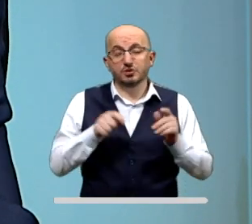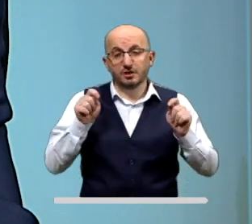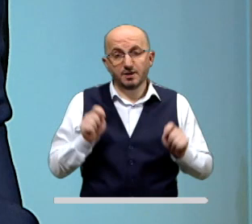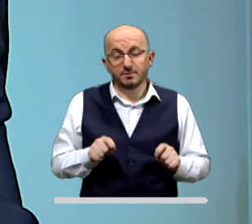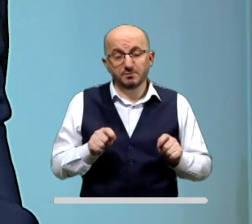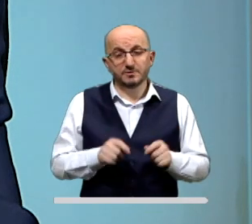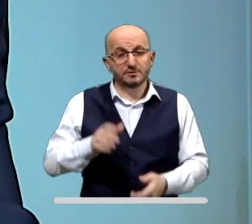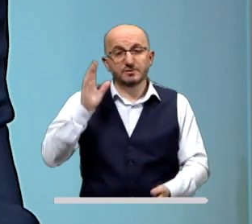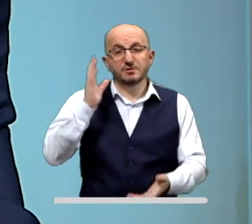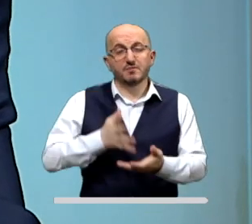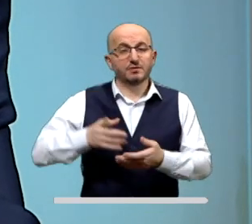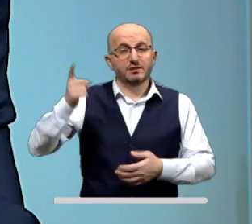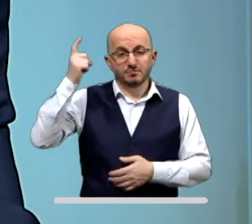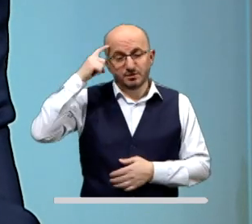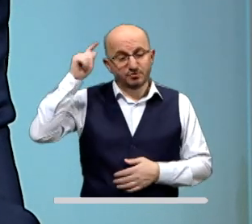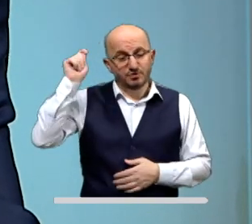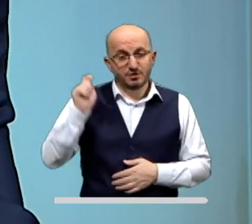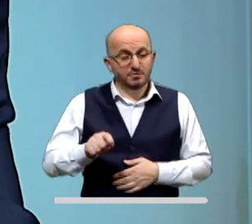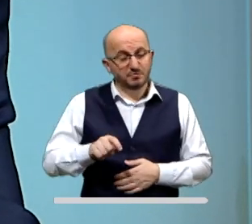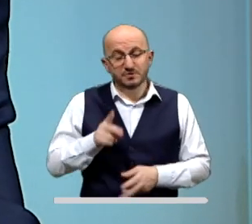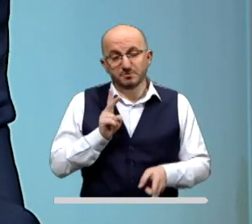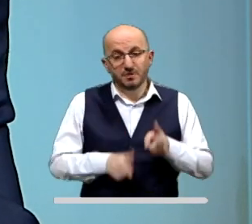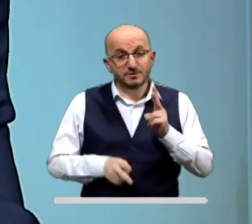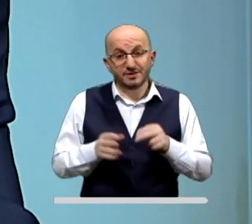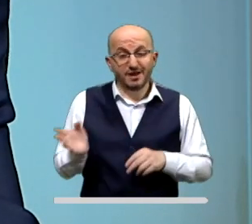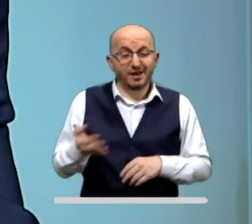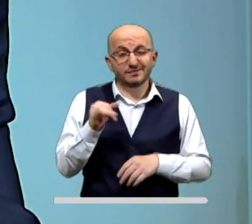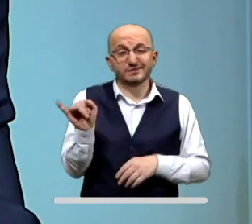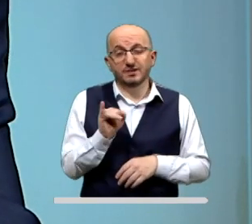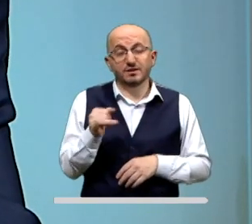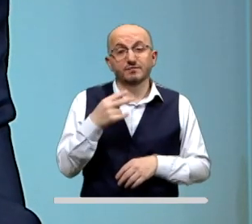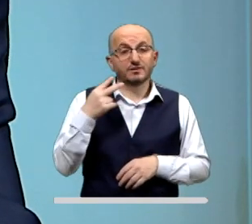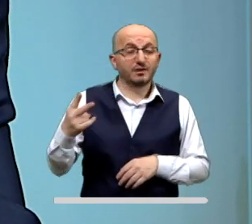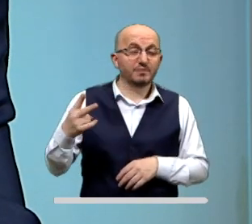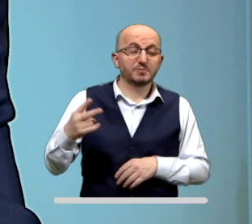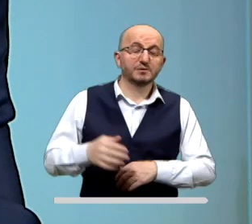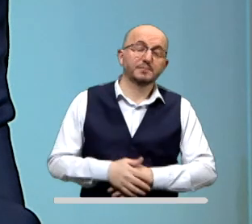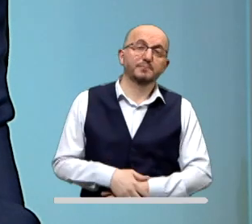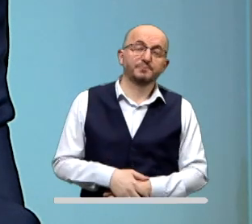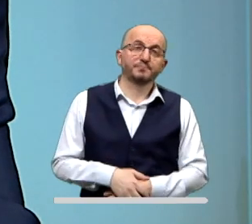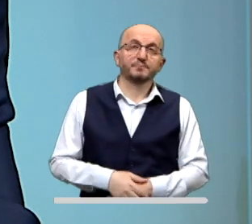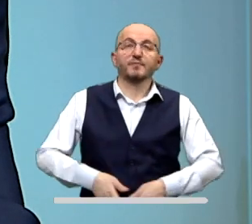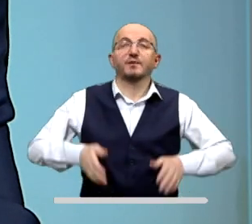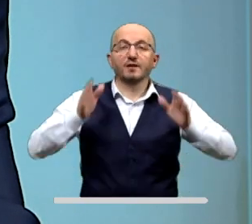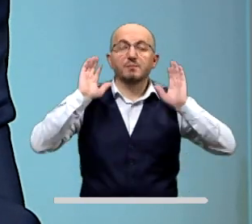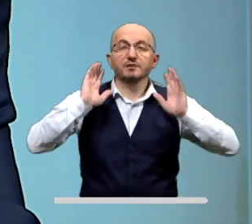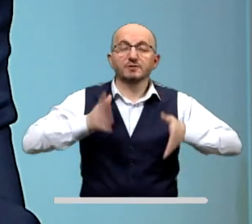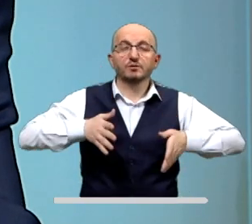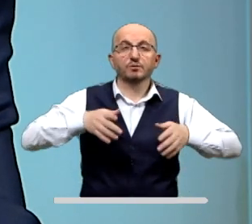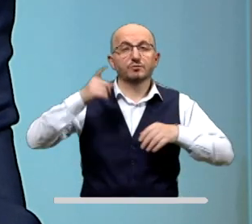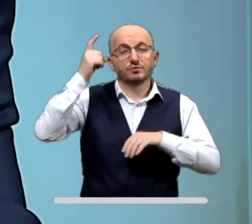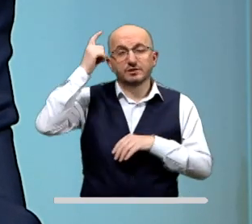ibadet bilinci ile yapılması bazen bizim en zaaf tarafımız mesela namaz kılıyoruz ama